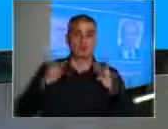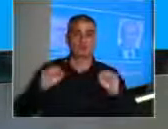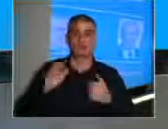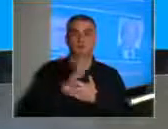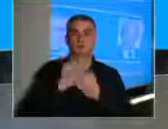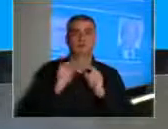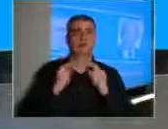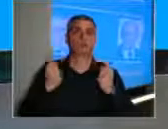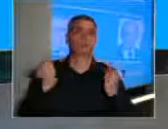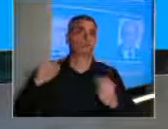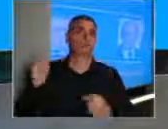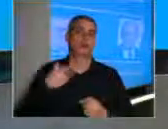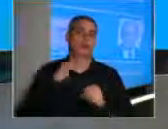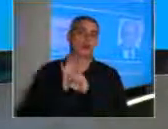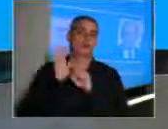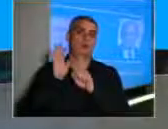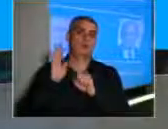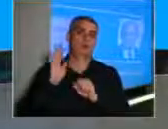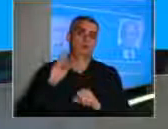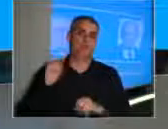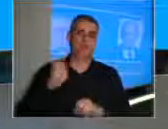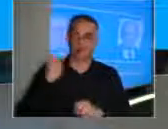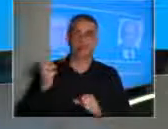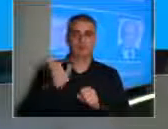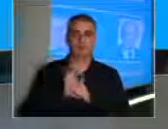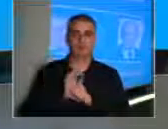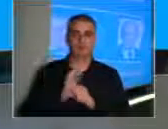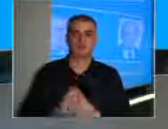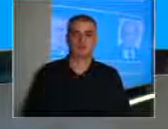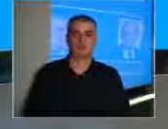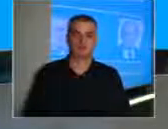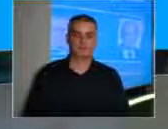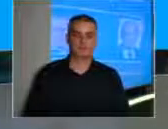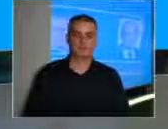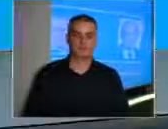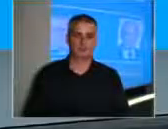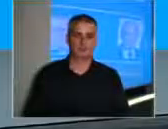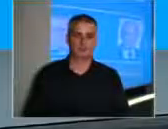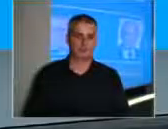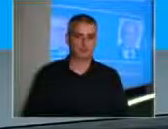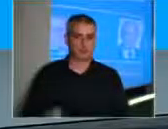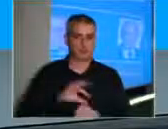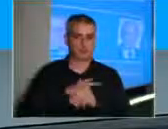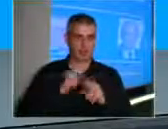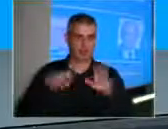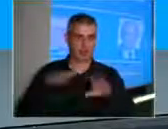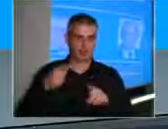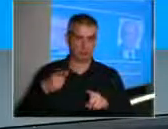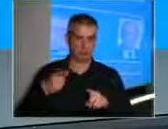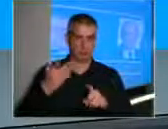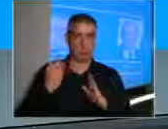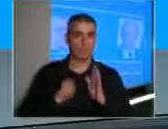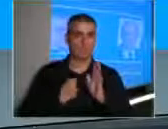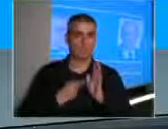יחליט אחרת, כולנו נאכל אותה. כל גוש הימין יאכל אותה יחד איתנו, אגב, אנחנו באותה סירה. השר אלקין, אתה ליווית את ראש הממשלה